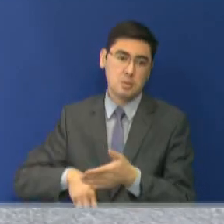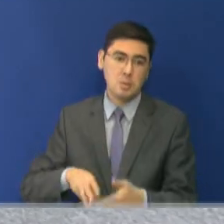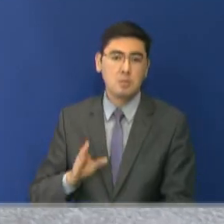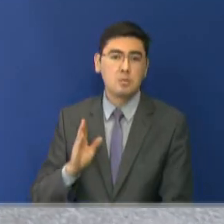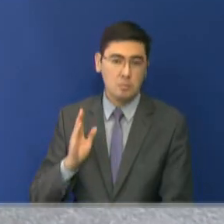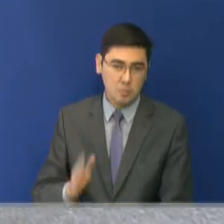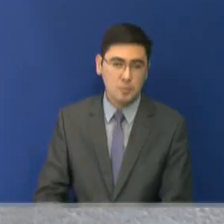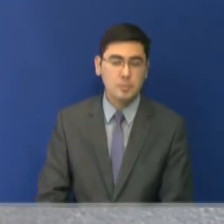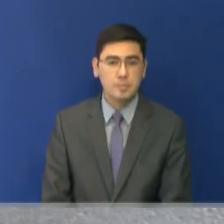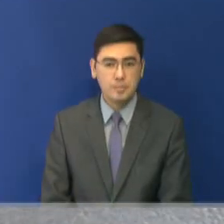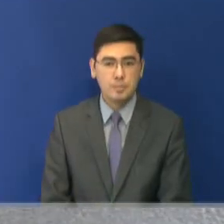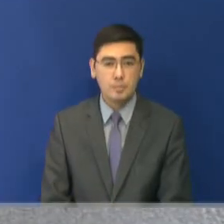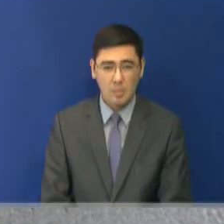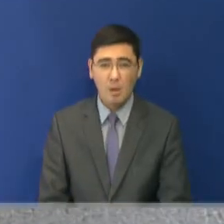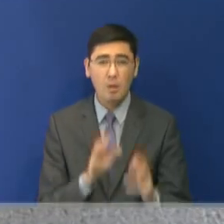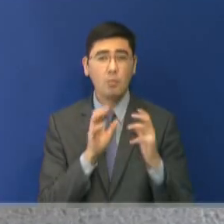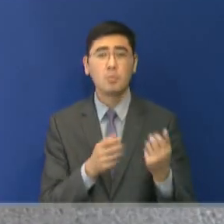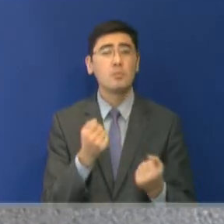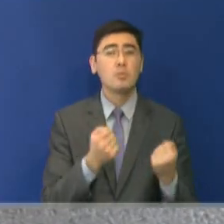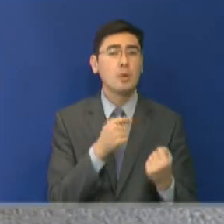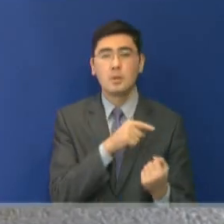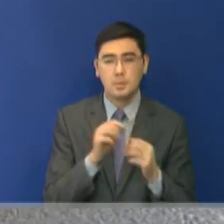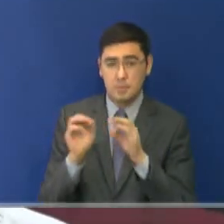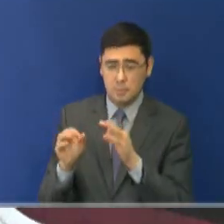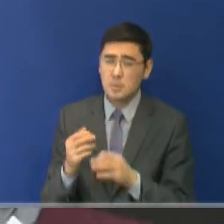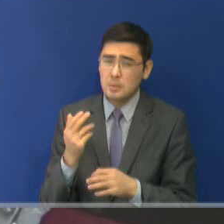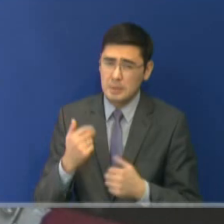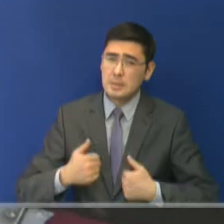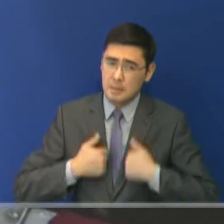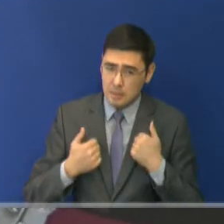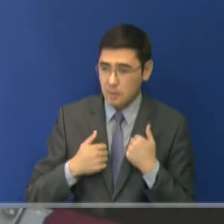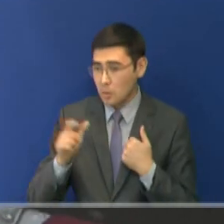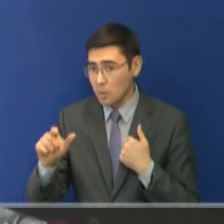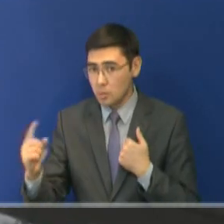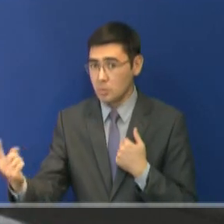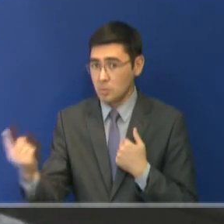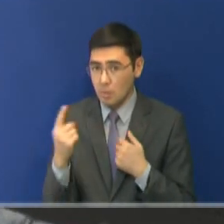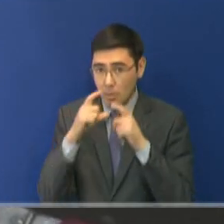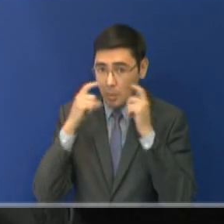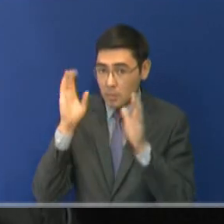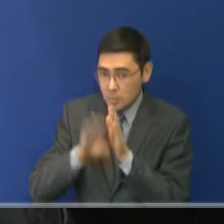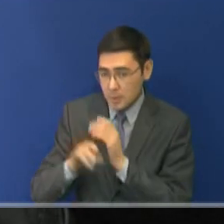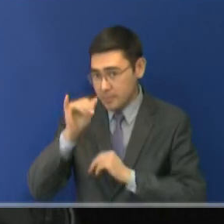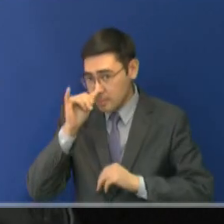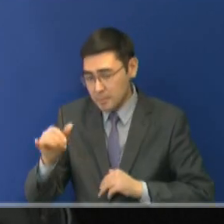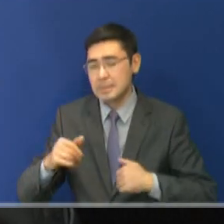отмечают водители автобусов, они стараются не запускать пассажиров без масок, но не успевают за всеми